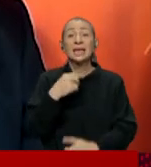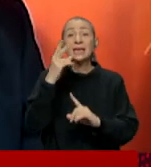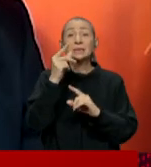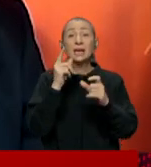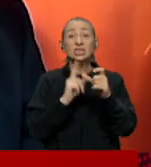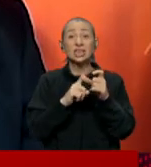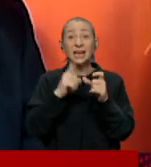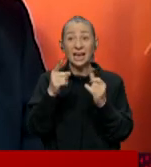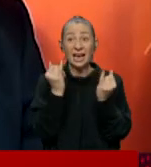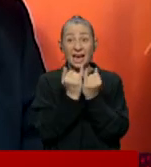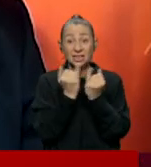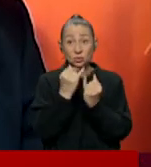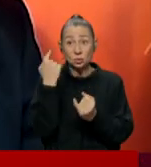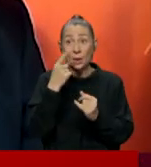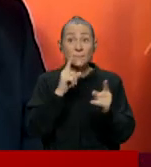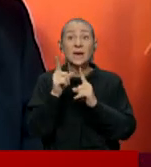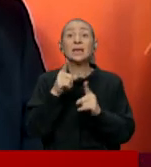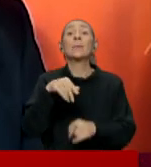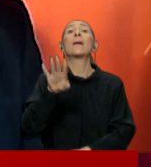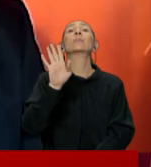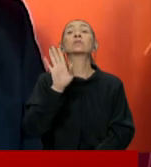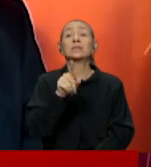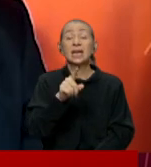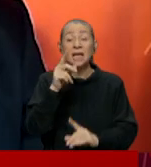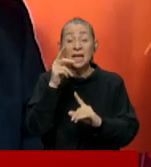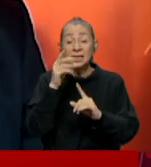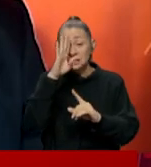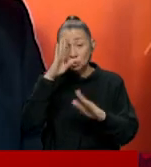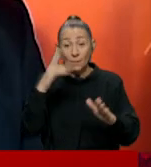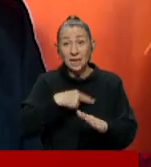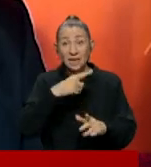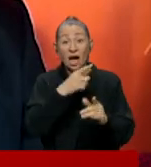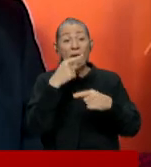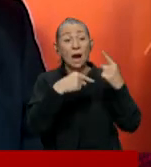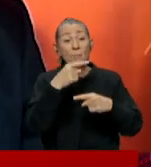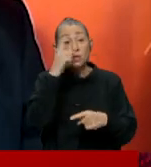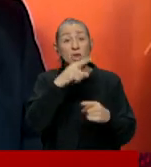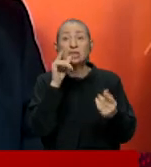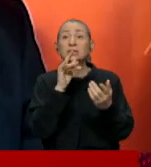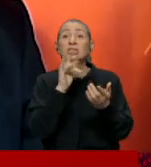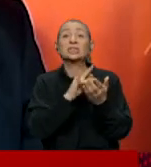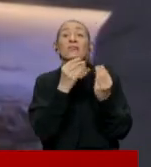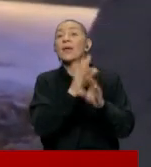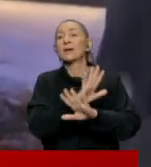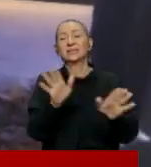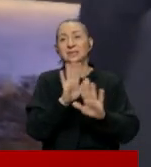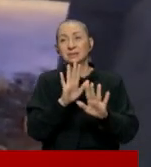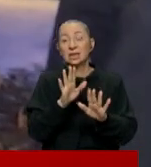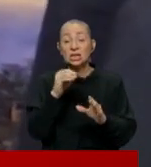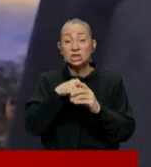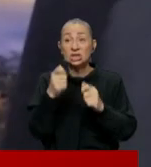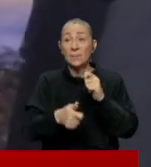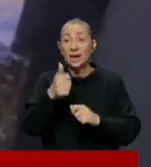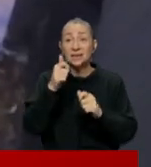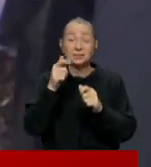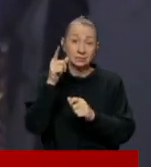İsmail Çataklı'yı kardeşinden dolayı yargılamayacaksak İBB çalışanlarını da akrabalarından dolayı yargılamayacağız. İçişleri Bakan